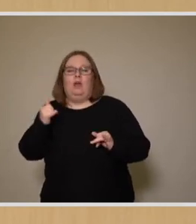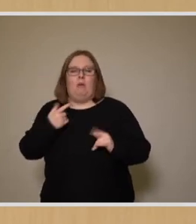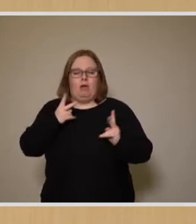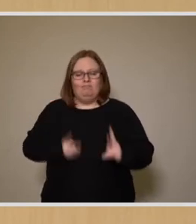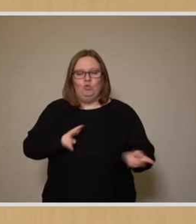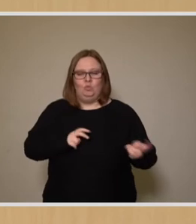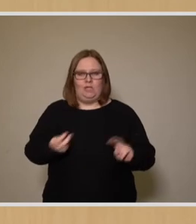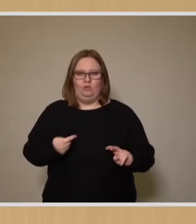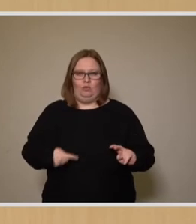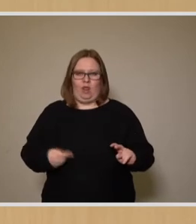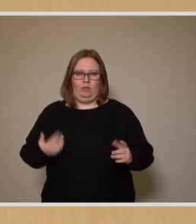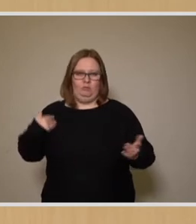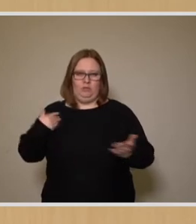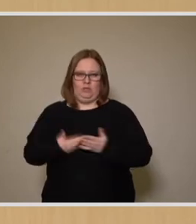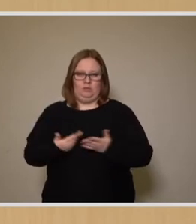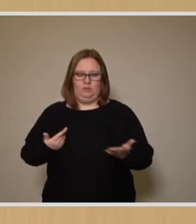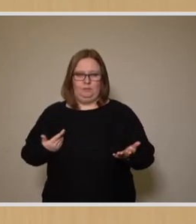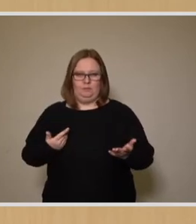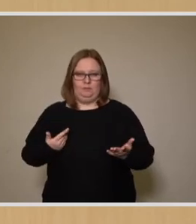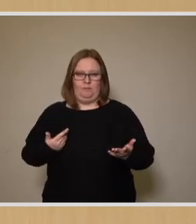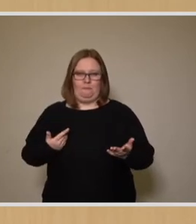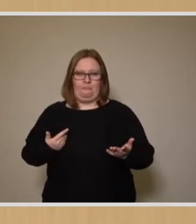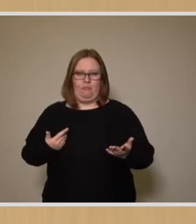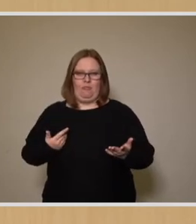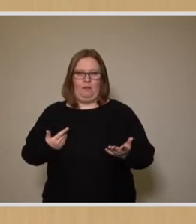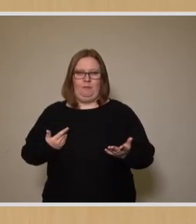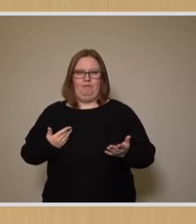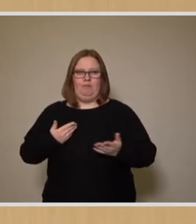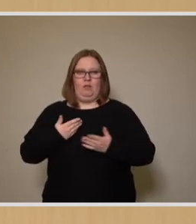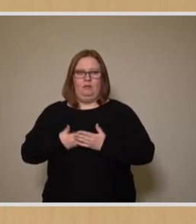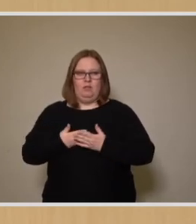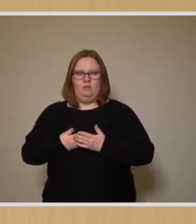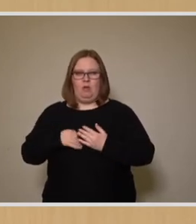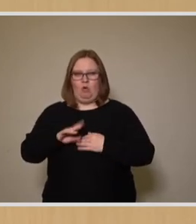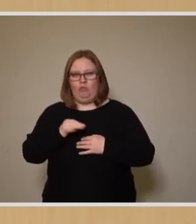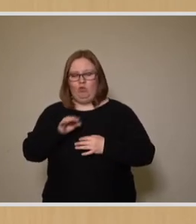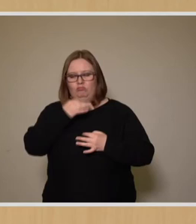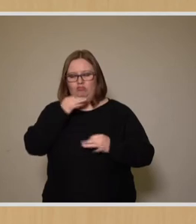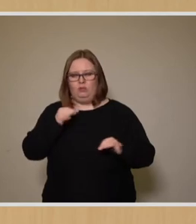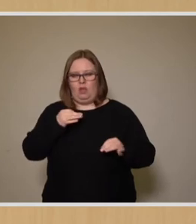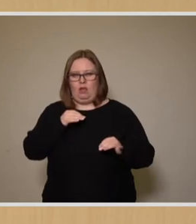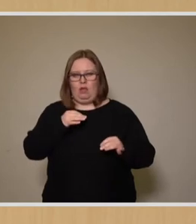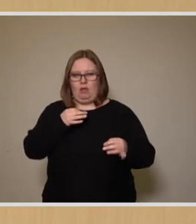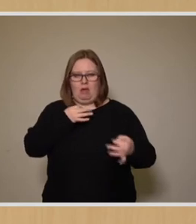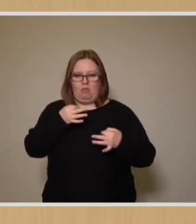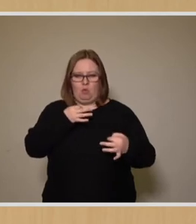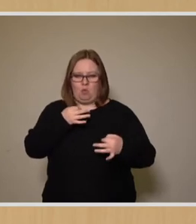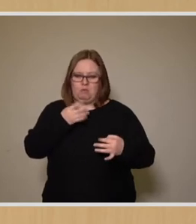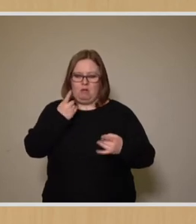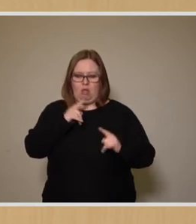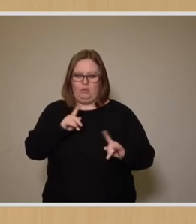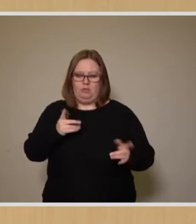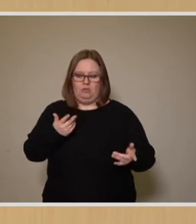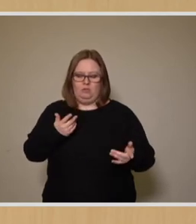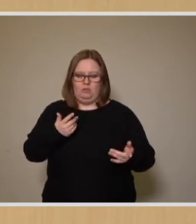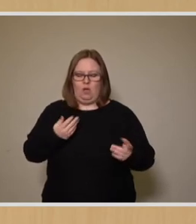seriösen Umsetzungsvorschlag machen kann. Insoweit ist auch von einer wenig konkreten Anhörung ebenso wenig zu erwarten. Hinzu kommt,